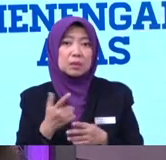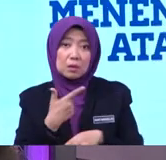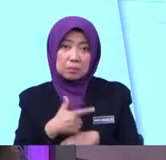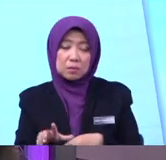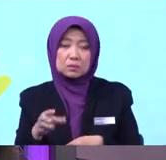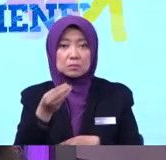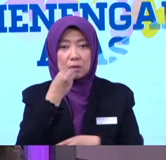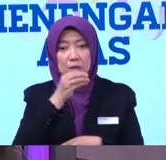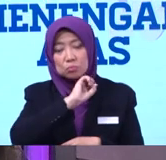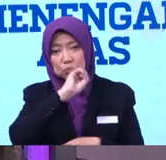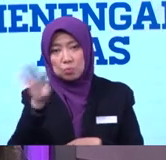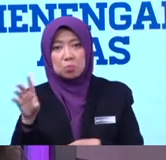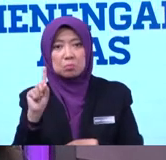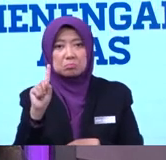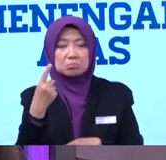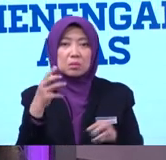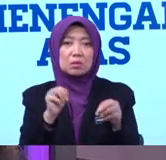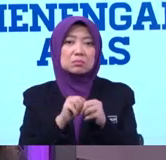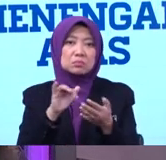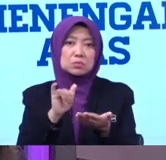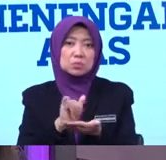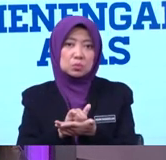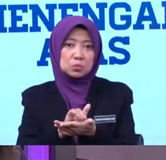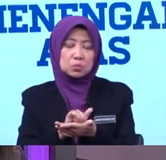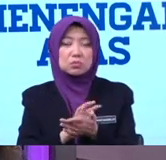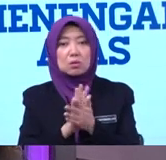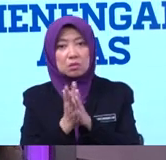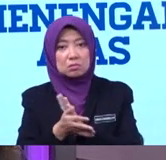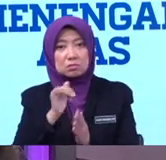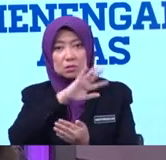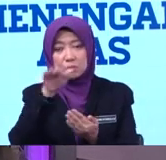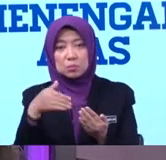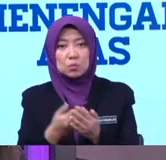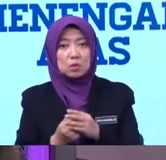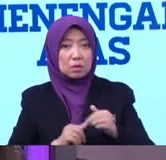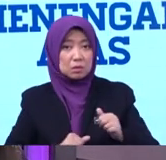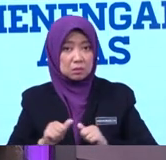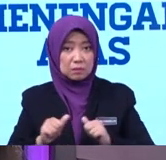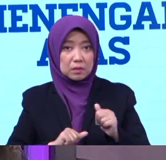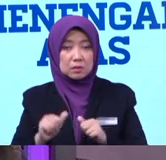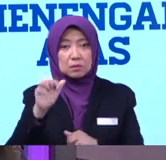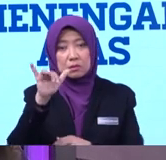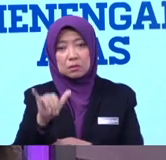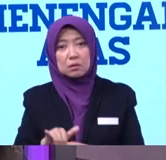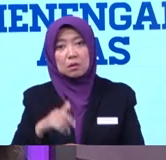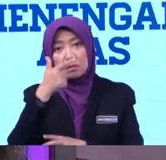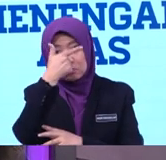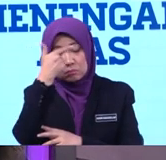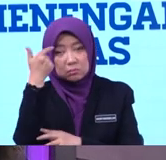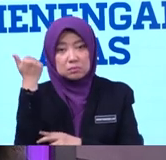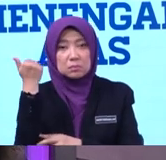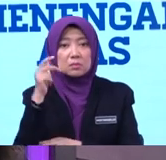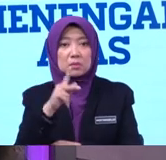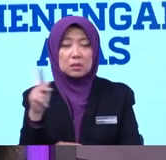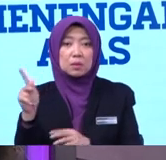makan buang saja macam tuh jadi semua Activity yang menyumbang kepada Puncak pencemaran alam